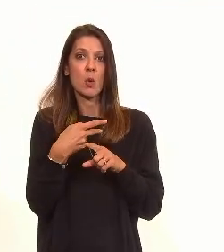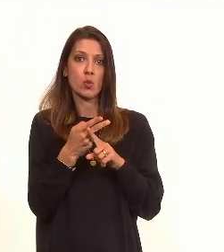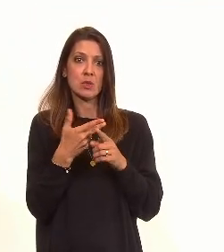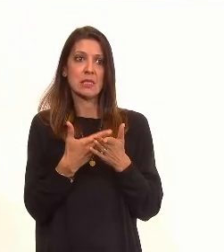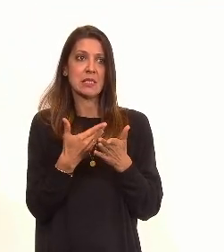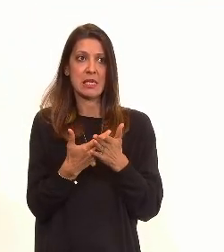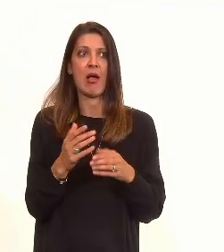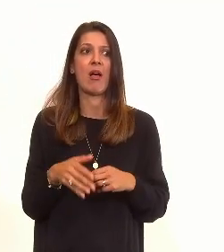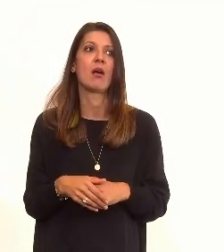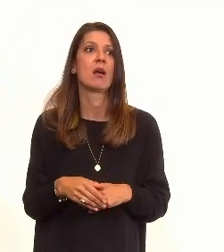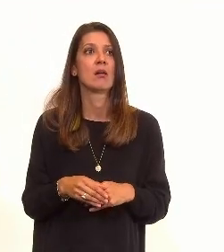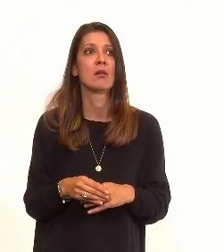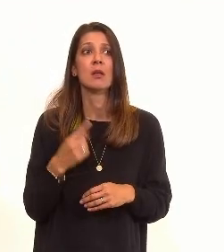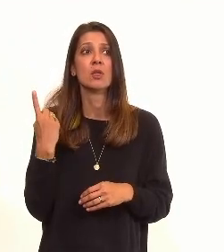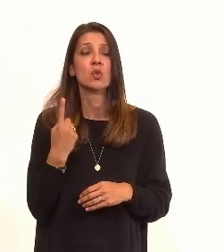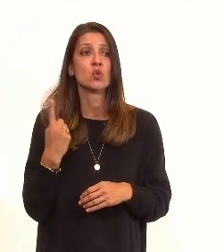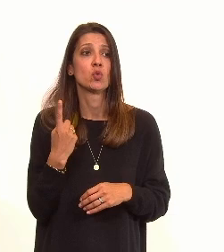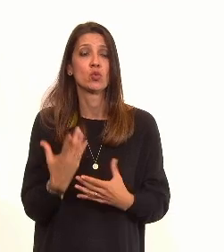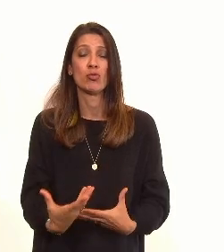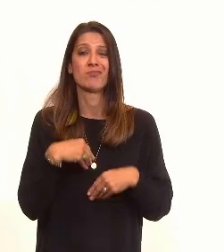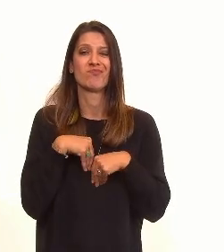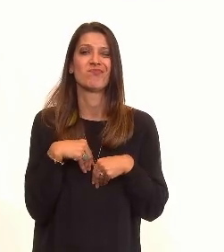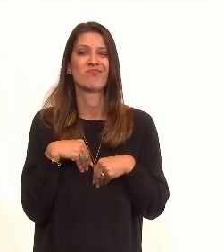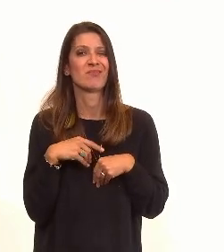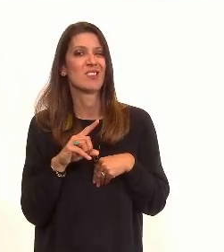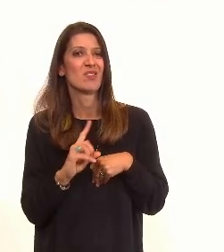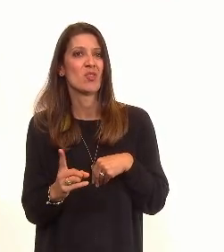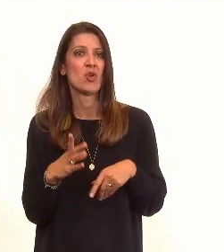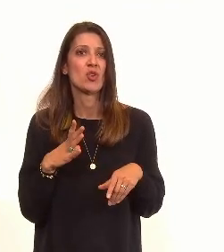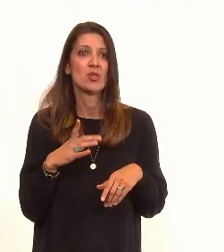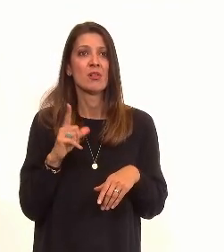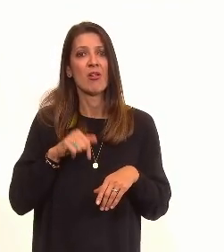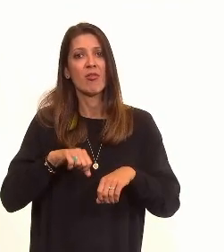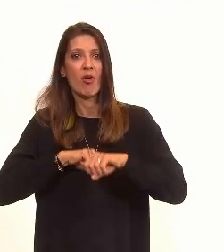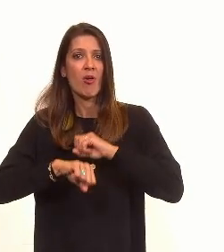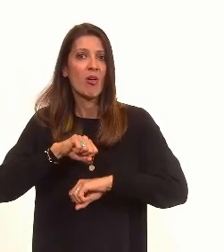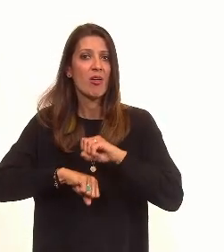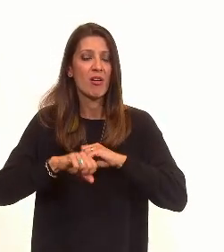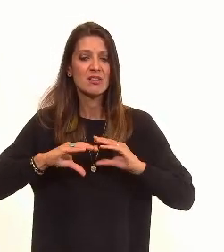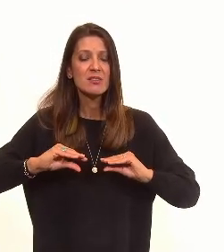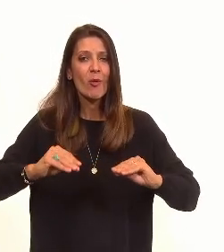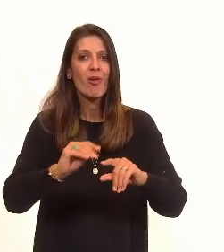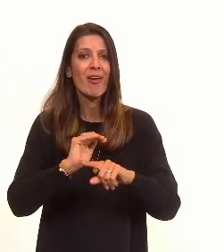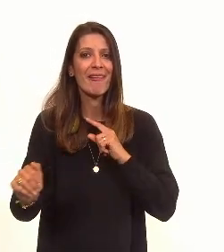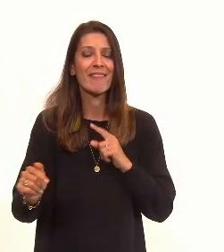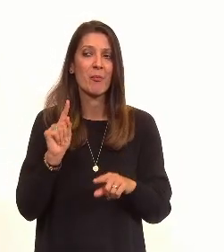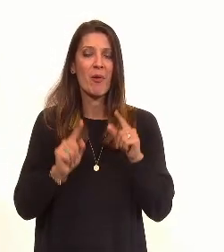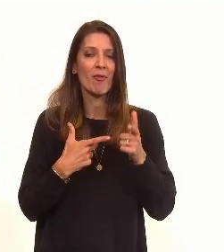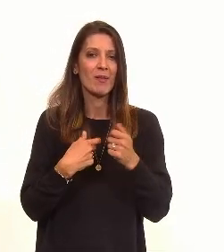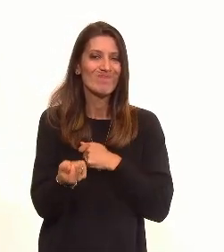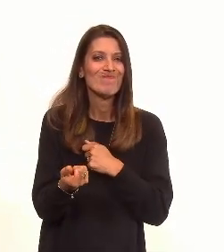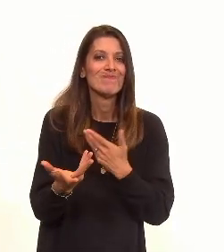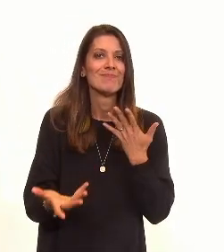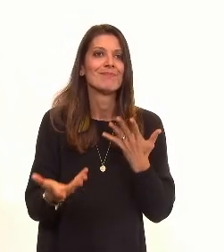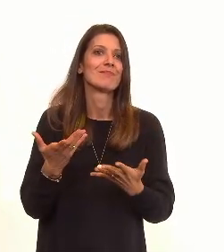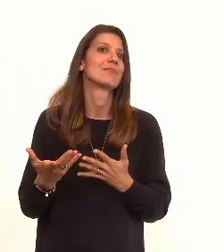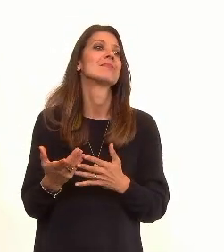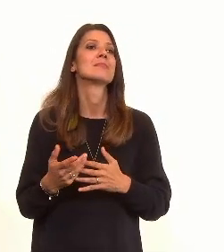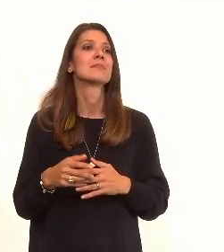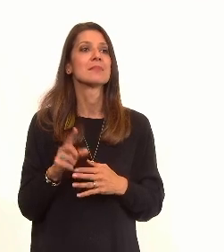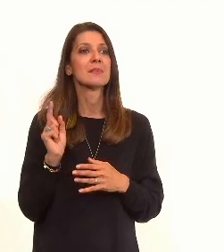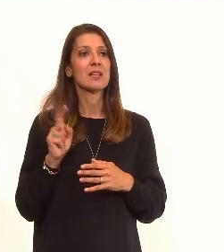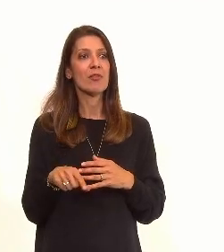vote où les résidents se sont exprimés pour nous dire quels étaient les projets qu'ils avaient envie d'expérimenter en priorité. Et on aura